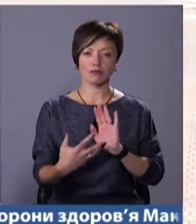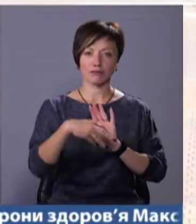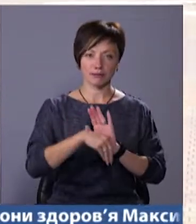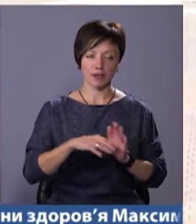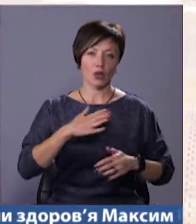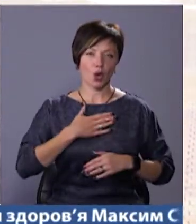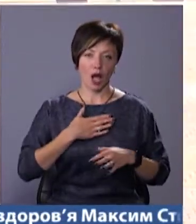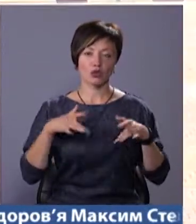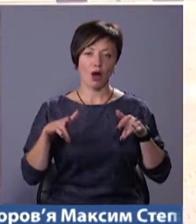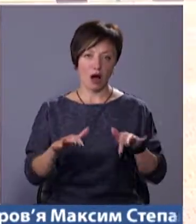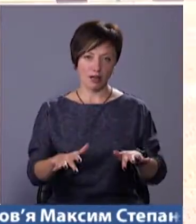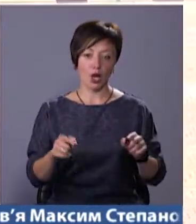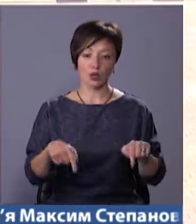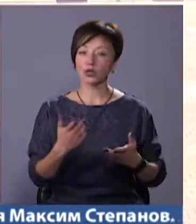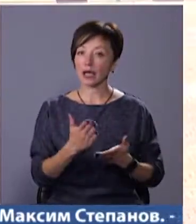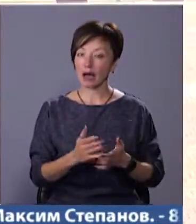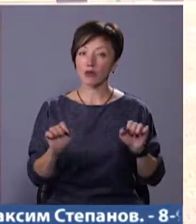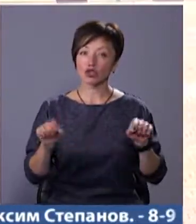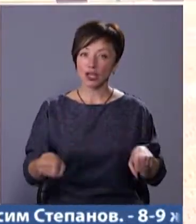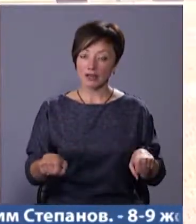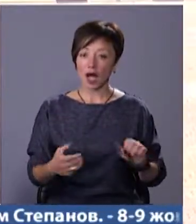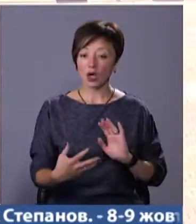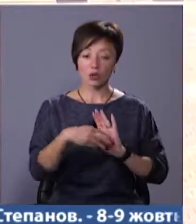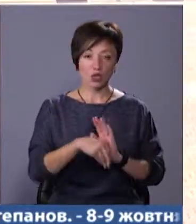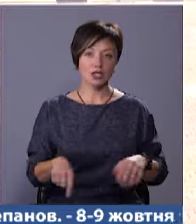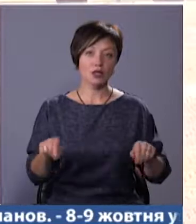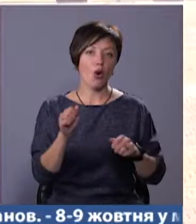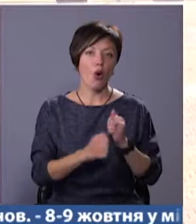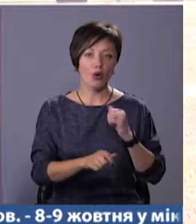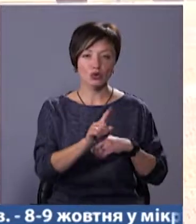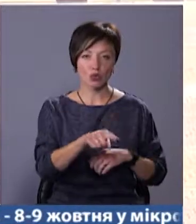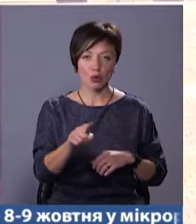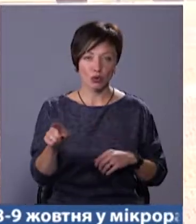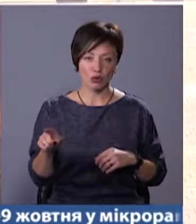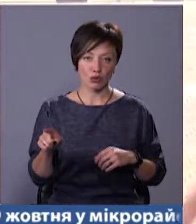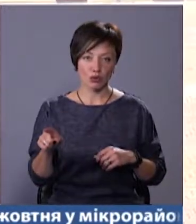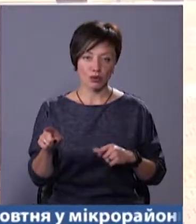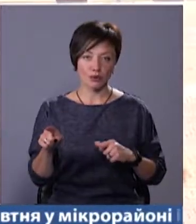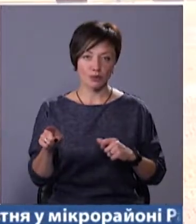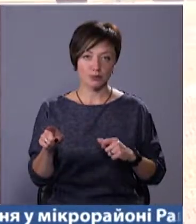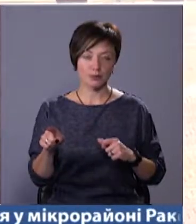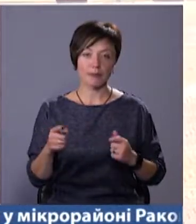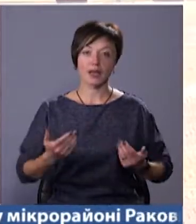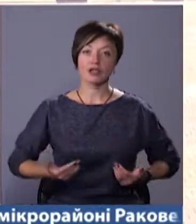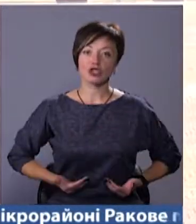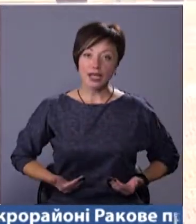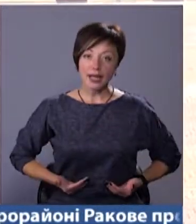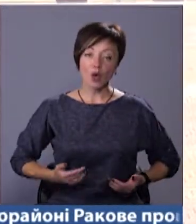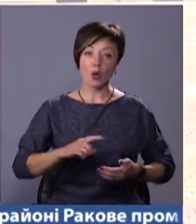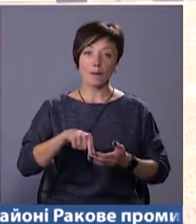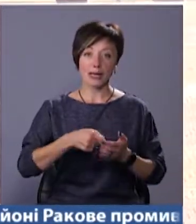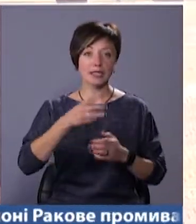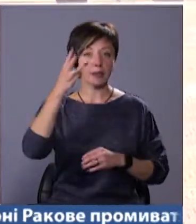до нашої акції. Тут є можливість долучитися кожному, ну, якби, жителю міста Хмельницького.